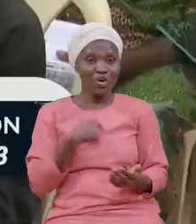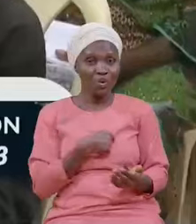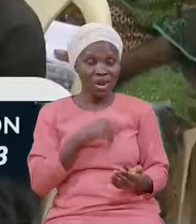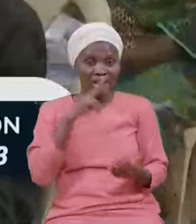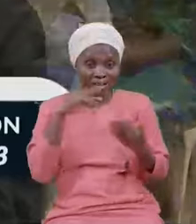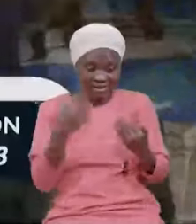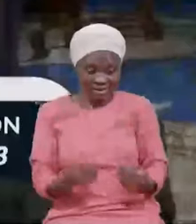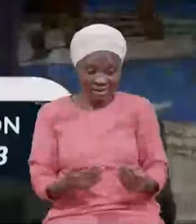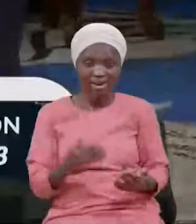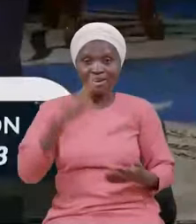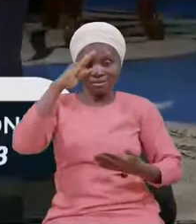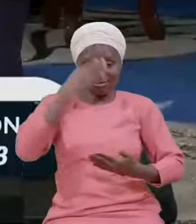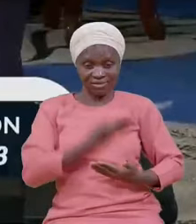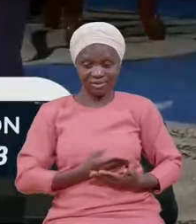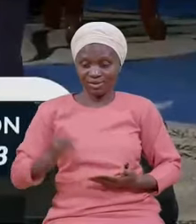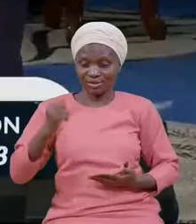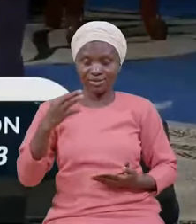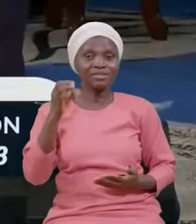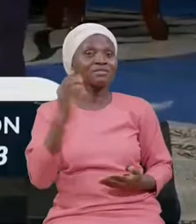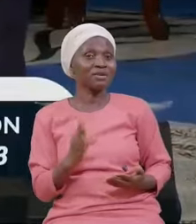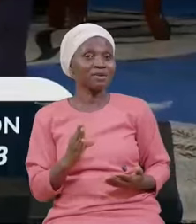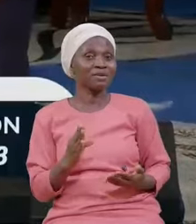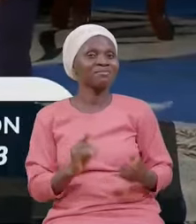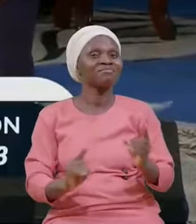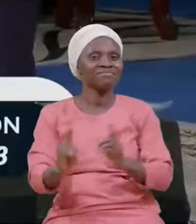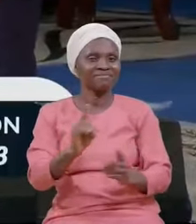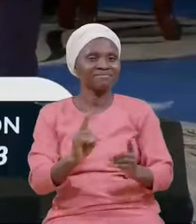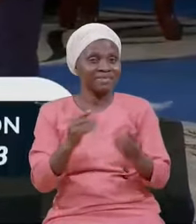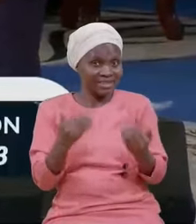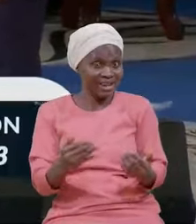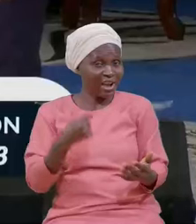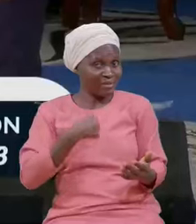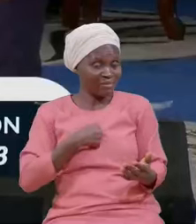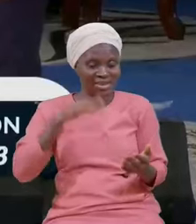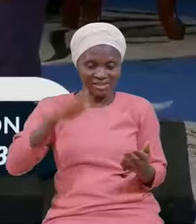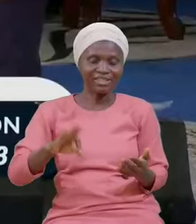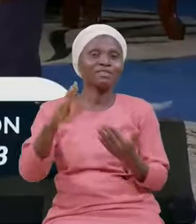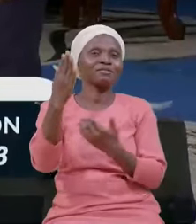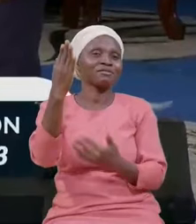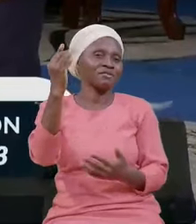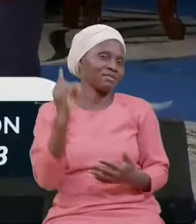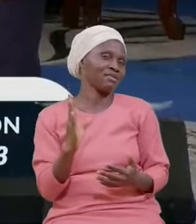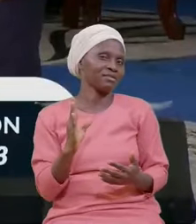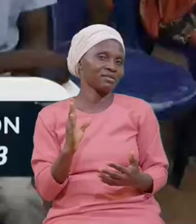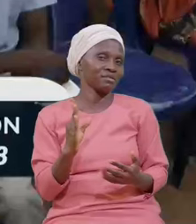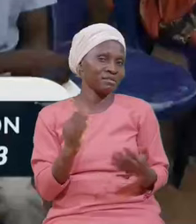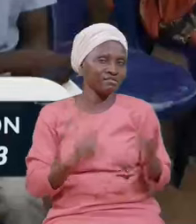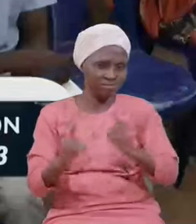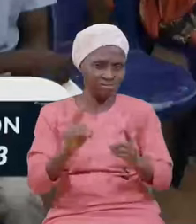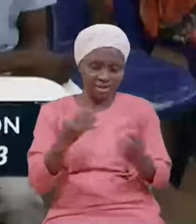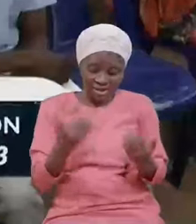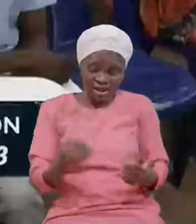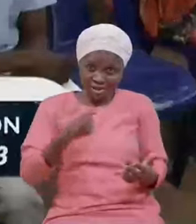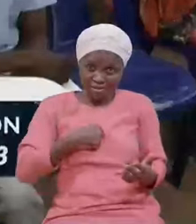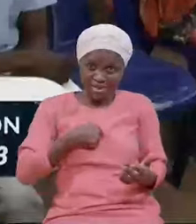de Dieu. Maintenant, je suis enfant de Dieu. Maintenant, je suis un enfant de Dieu.